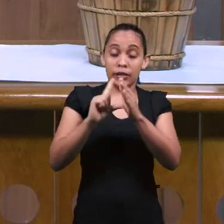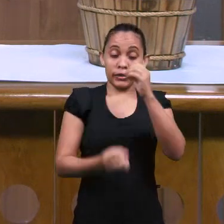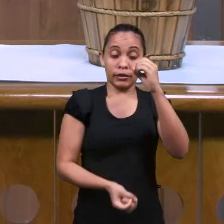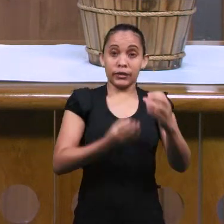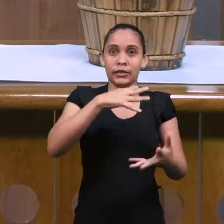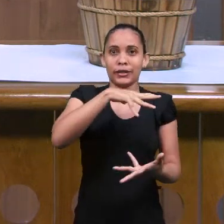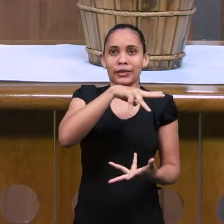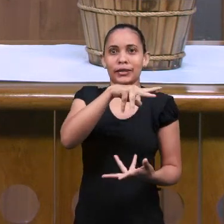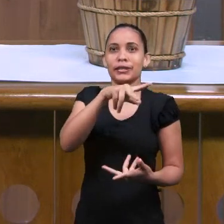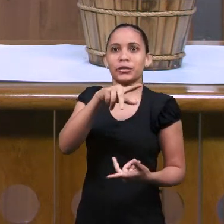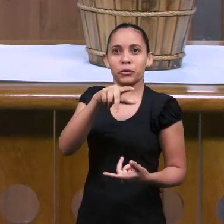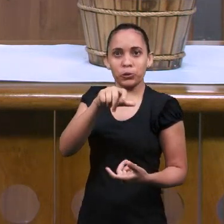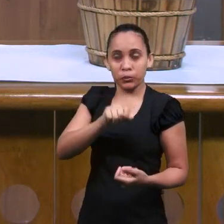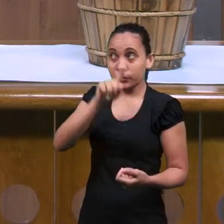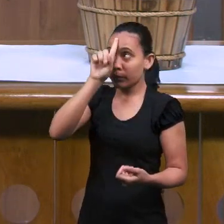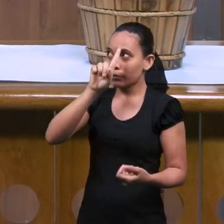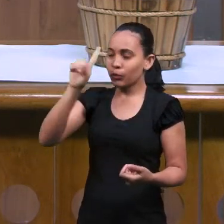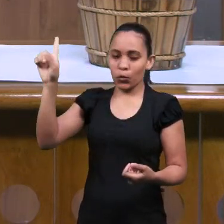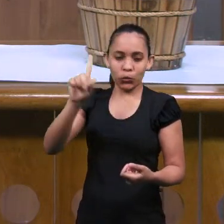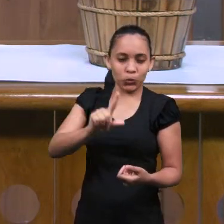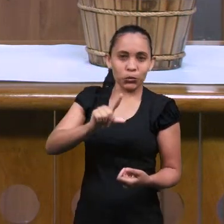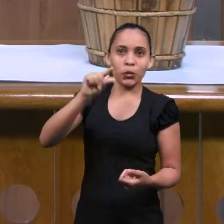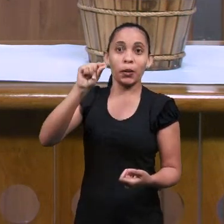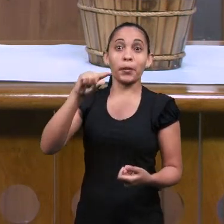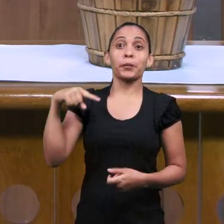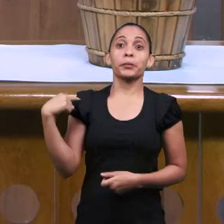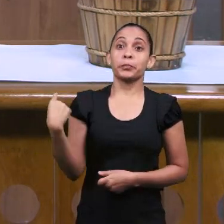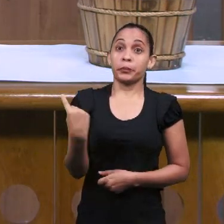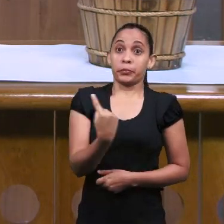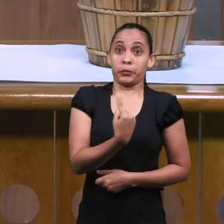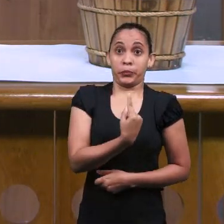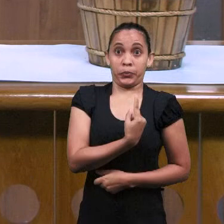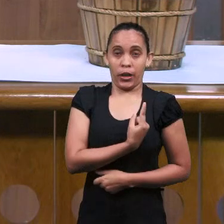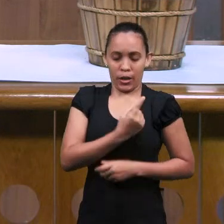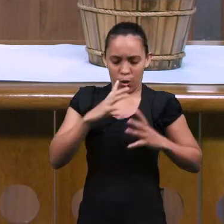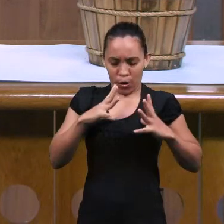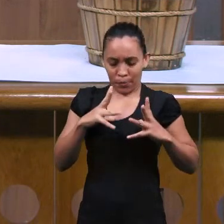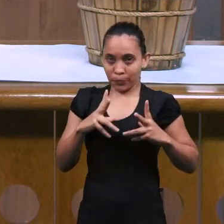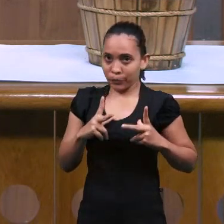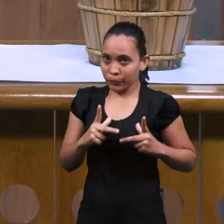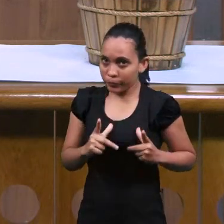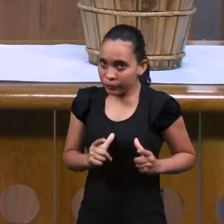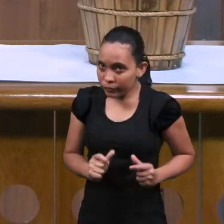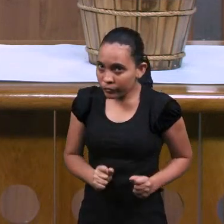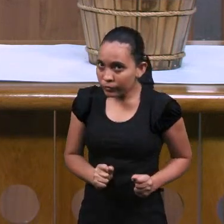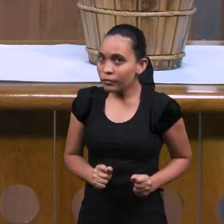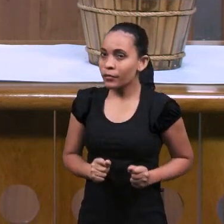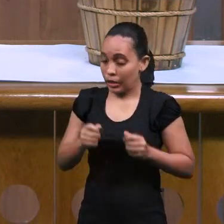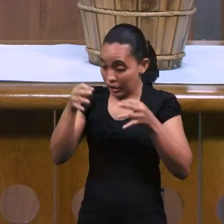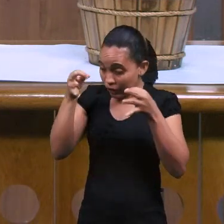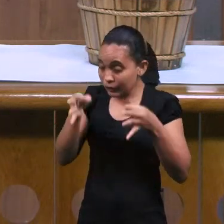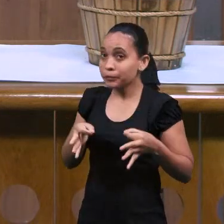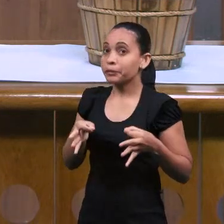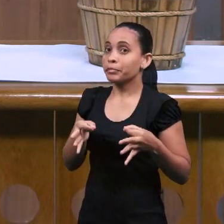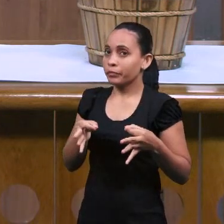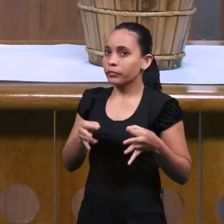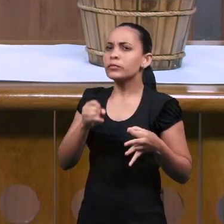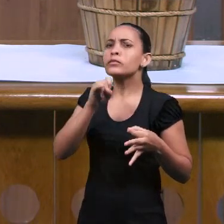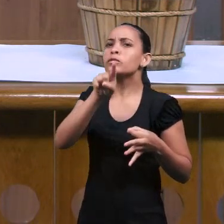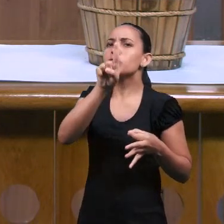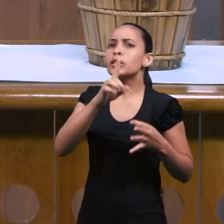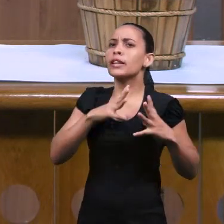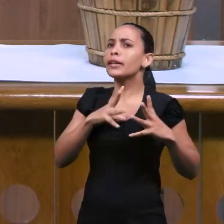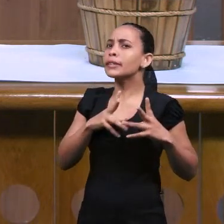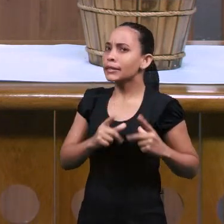Alors, comme il nous a élus en lui avant la fondation du monde, afin qu'on soit saint et irrépréhensible. Je vais être